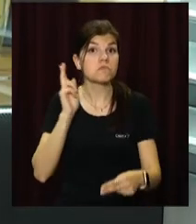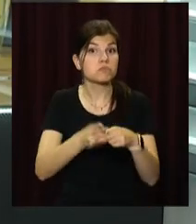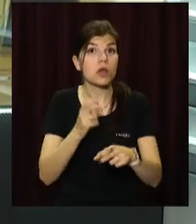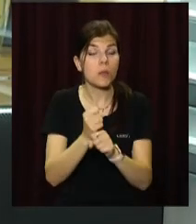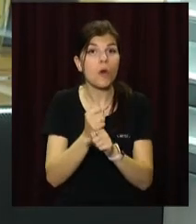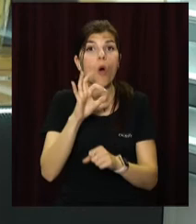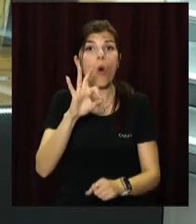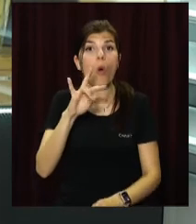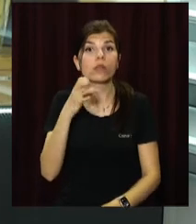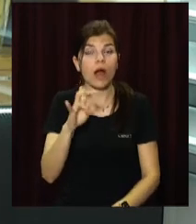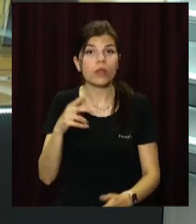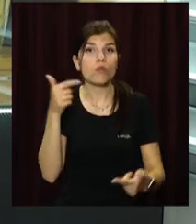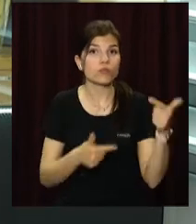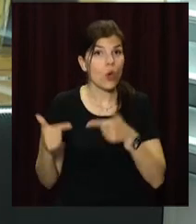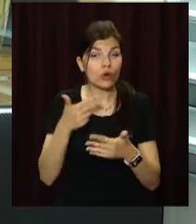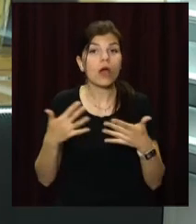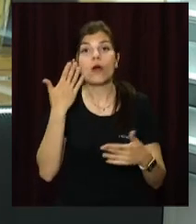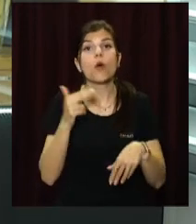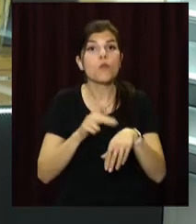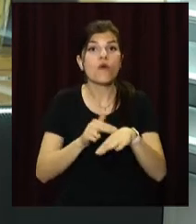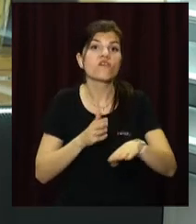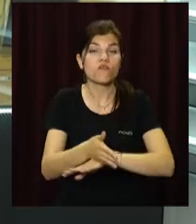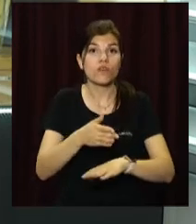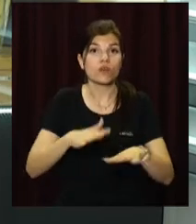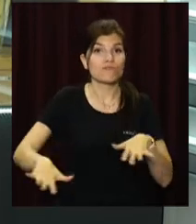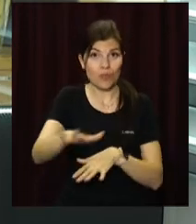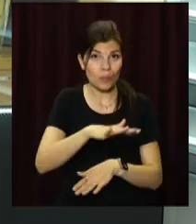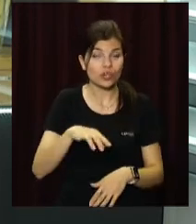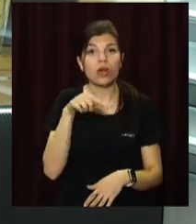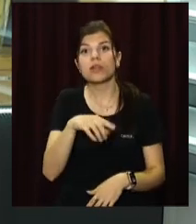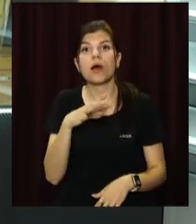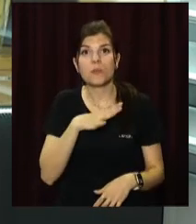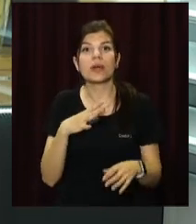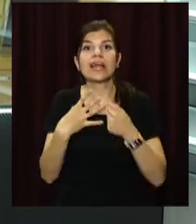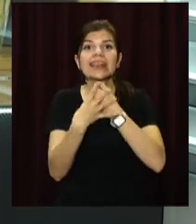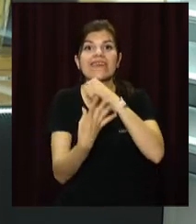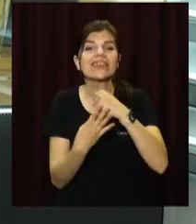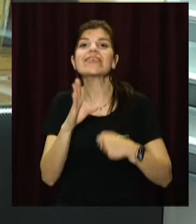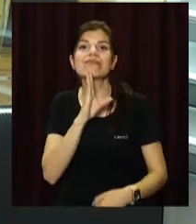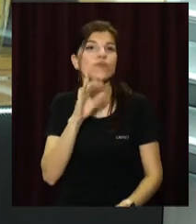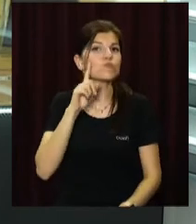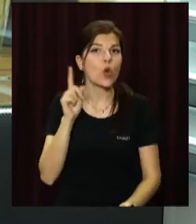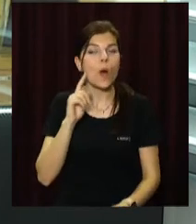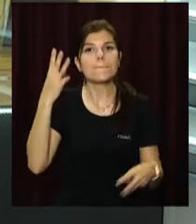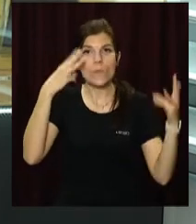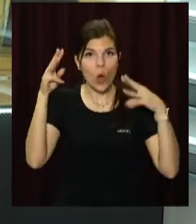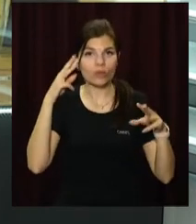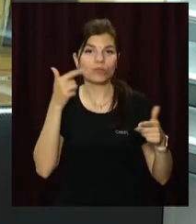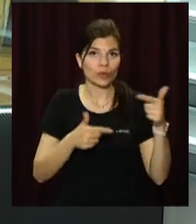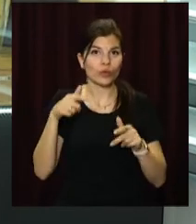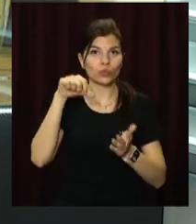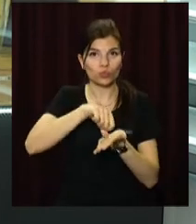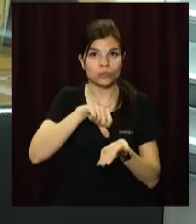роботу онлайн-порностудії. Коли поліція зайшла всередину приміщення, там була 19-річна дівчина-модель. Під